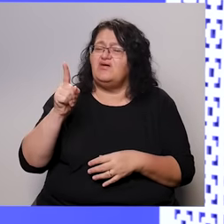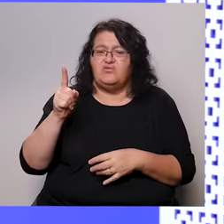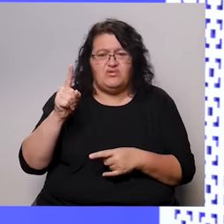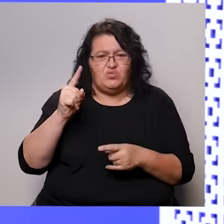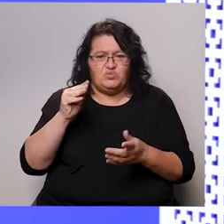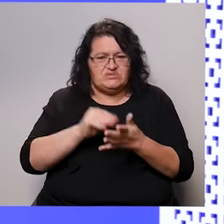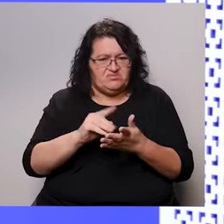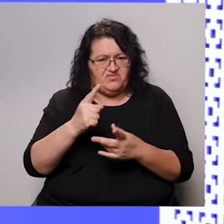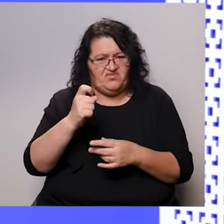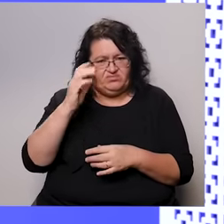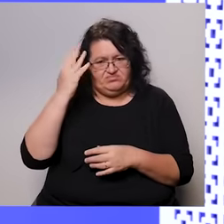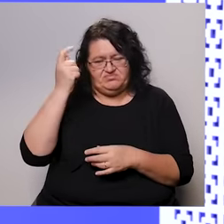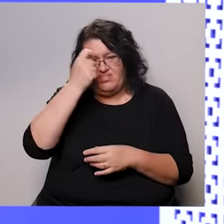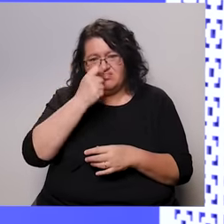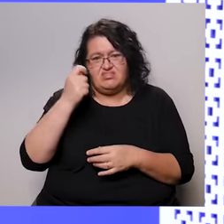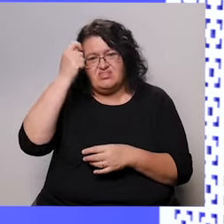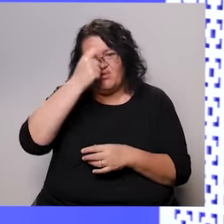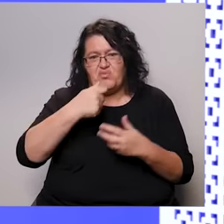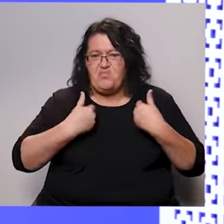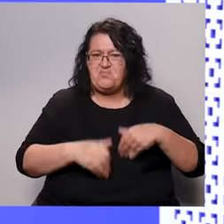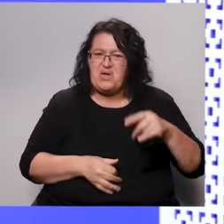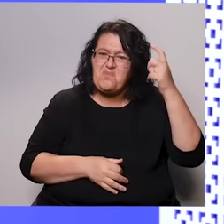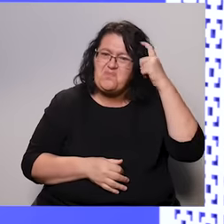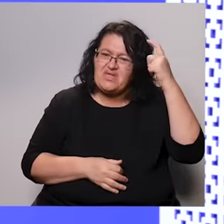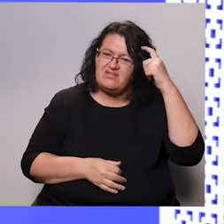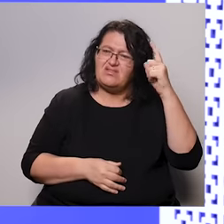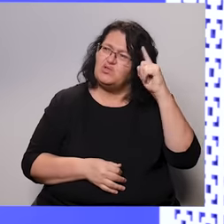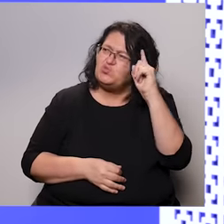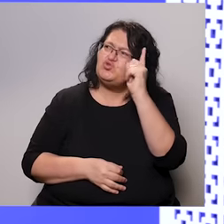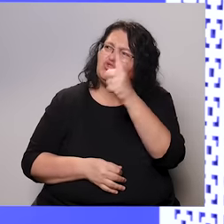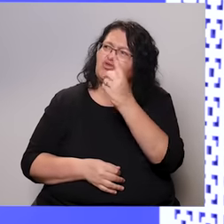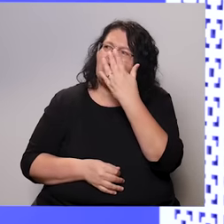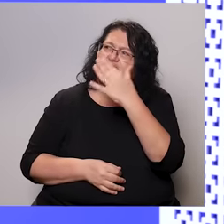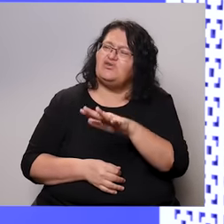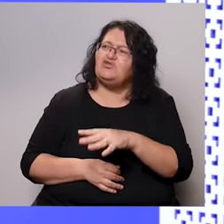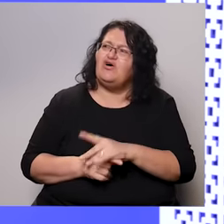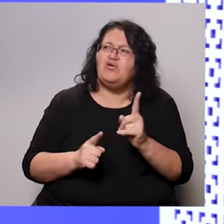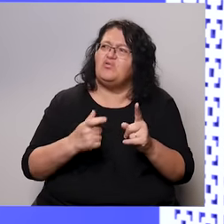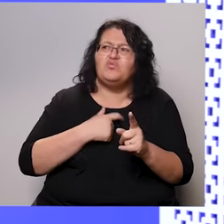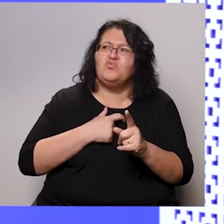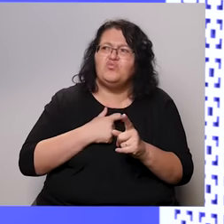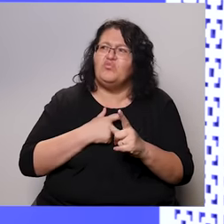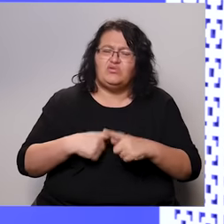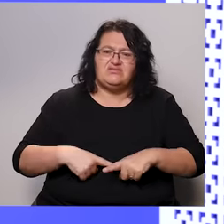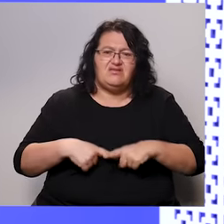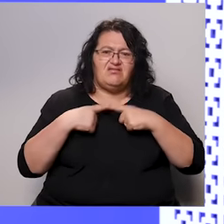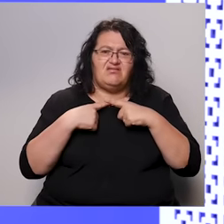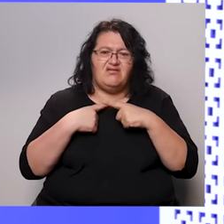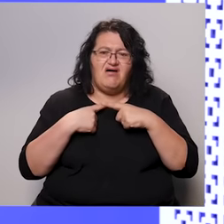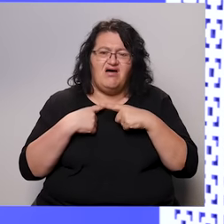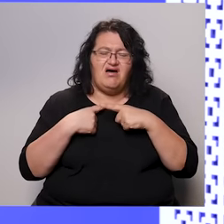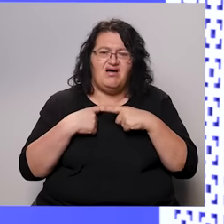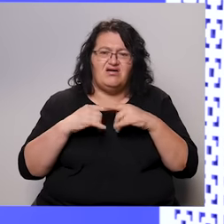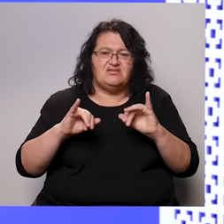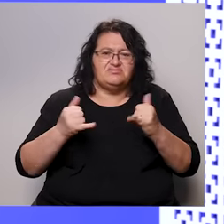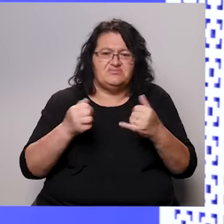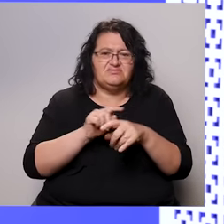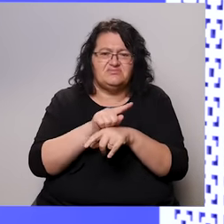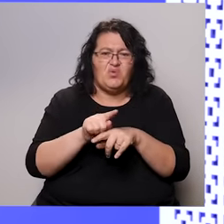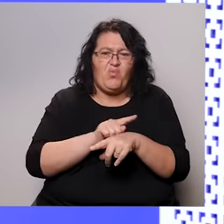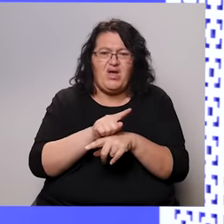mințile. Eu efectiv o să-mi pierd mințile, zic. Și Tu știi asta. Eu nu o să pot face față unui astfel de